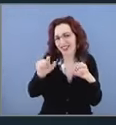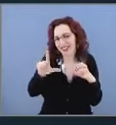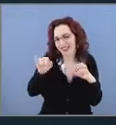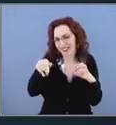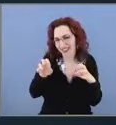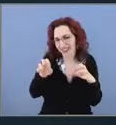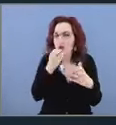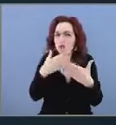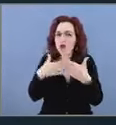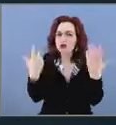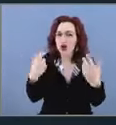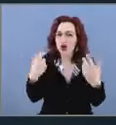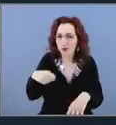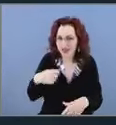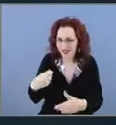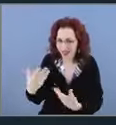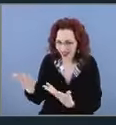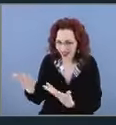della Gentilini SpA.